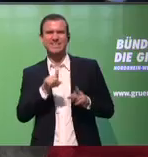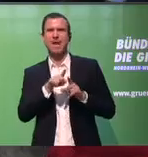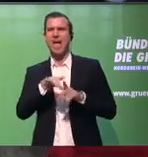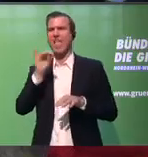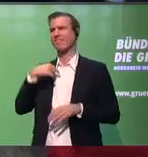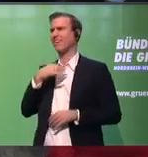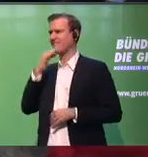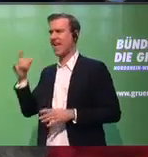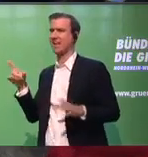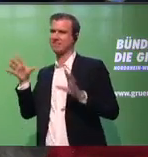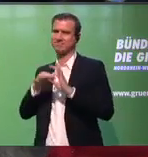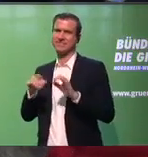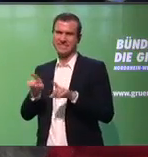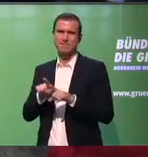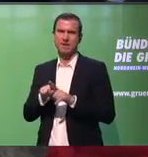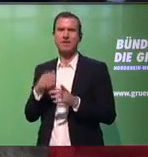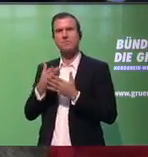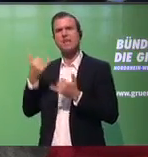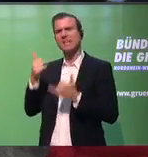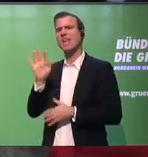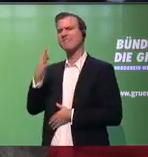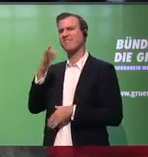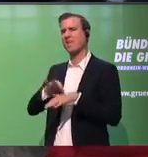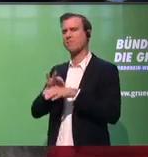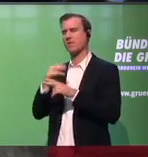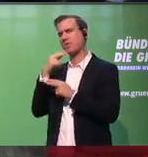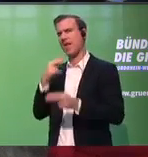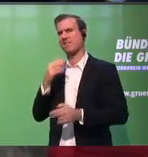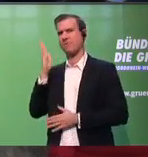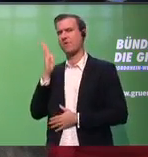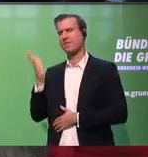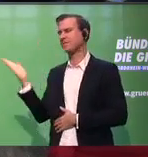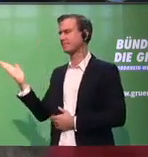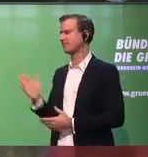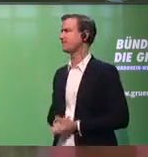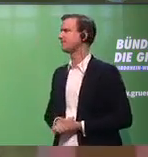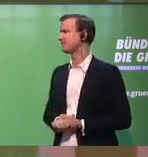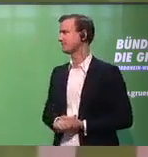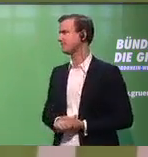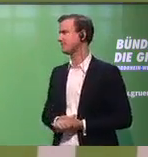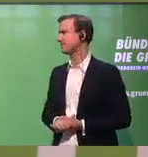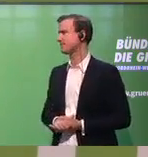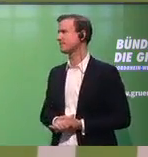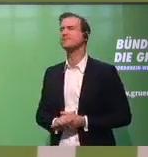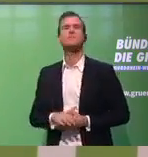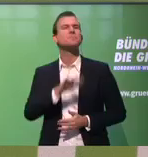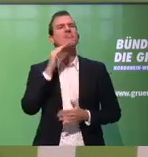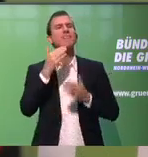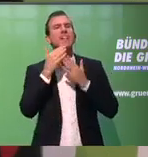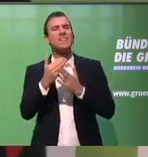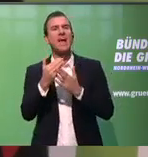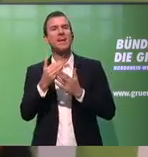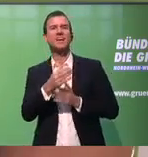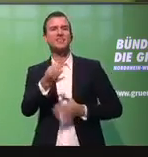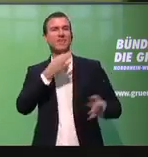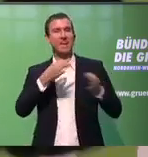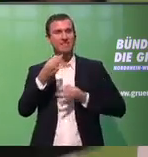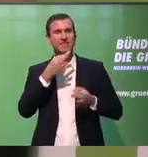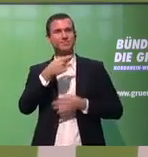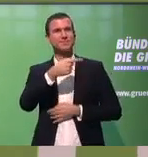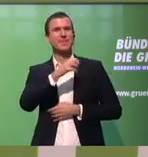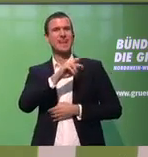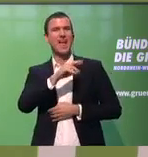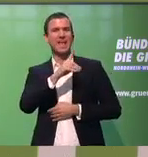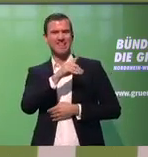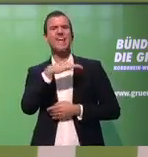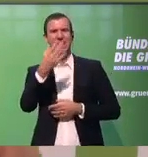von uns und du hast jetzt auch 4 Minuten gut dazu. Bitte. Vielen Dank für die Fragen. Genau, mit Gerd, den